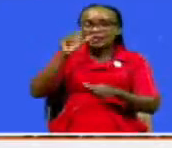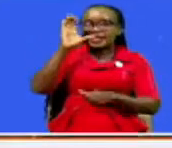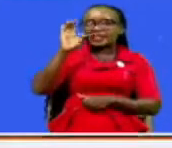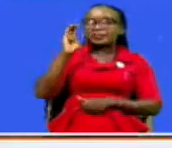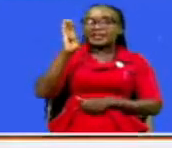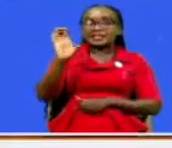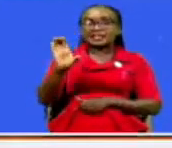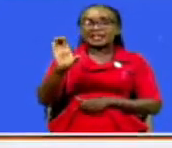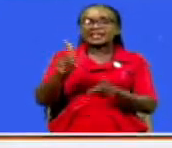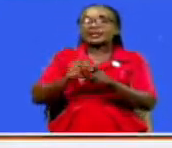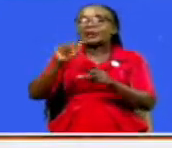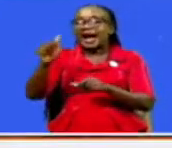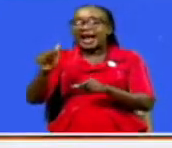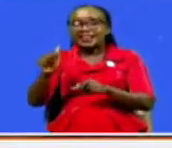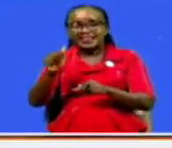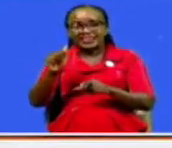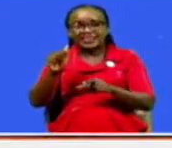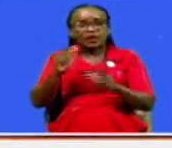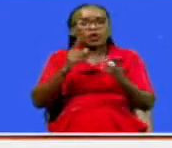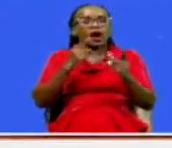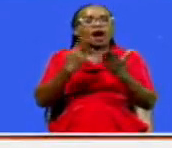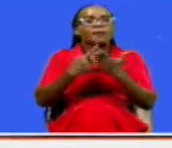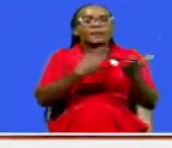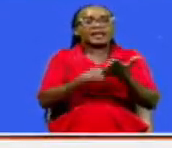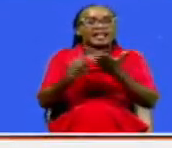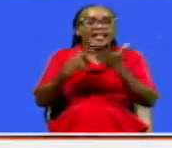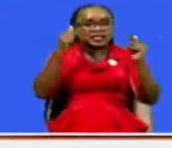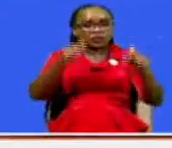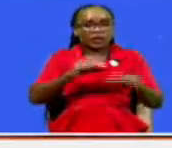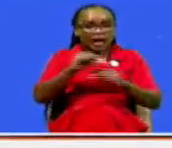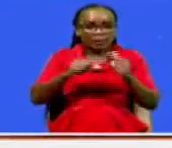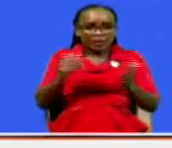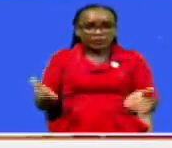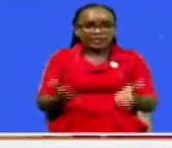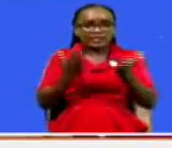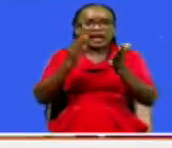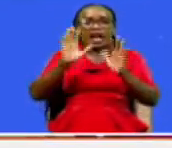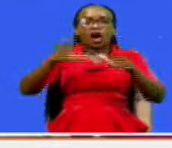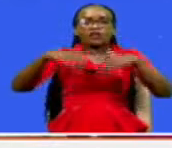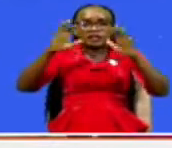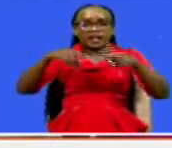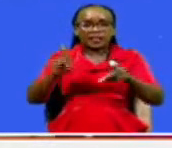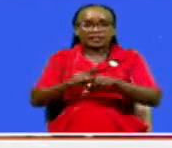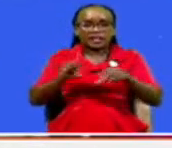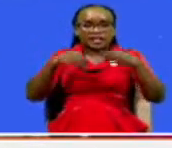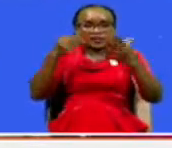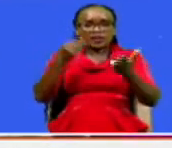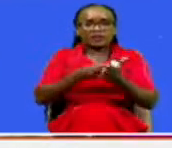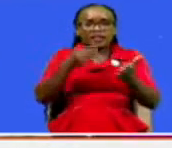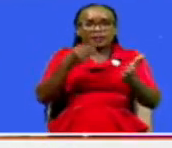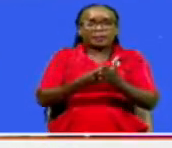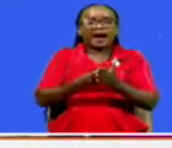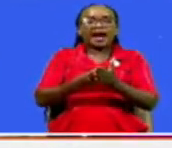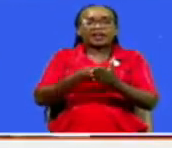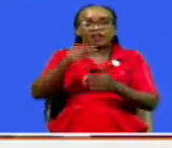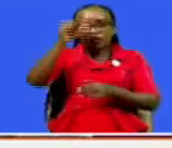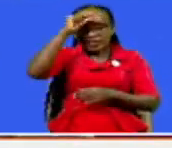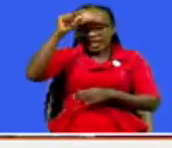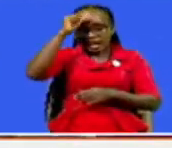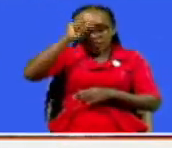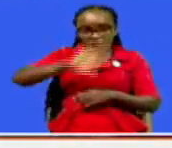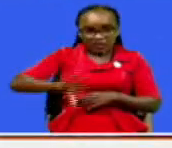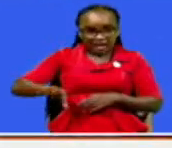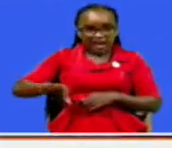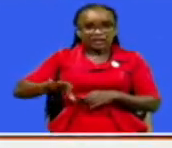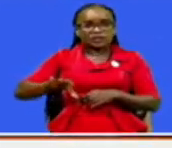CBC. Maswala mengine aliyoyazungumzia Ruto ni uboreshaji kilimo na utoaji fedha wa mapema kwa serikali za kaunti. For